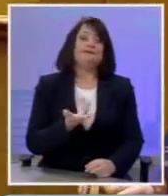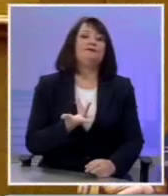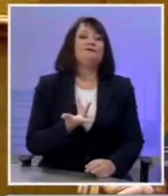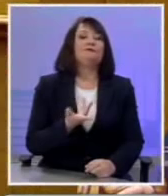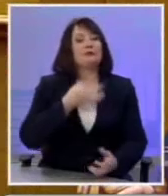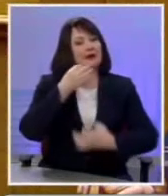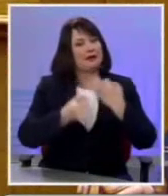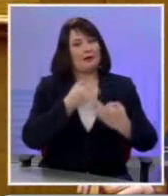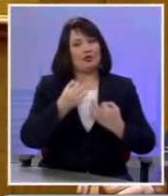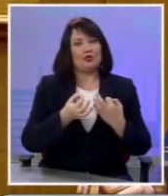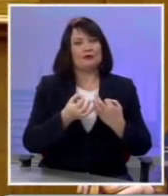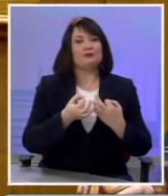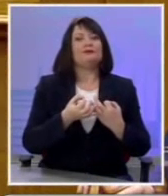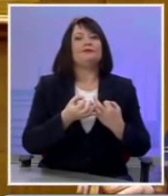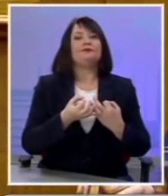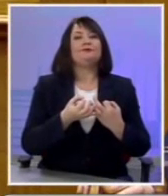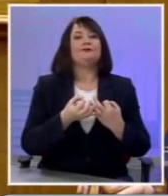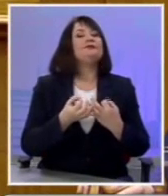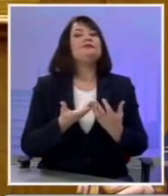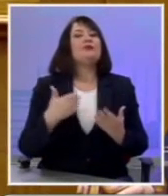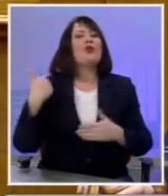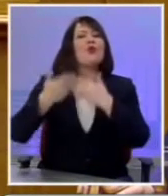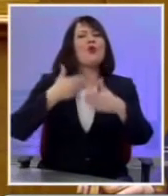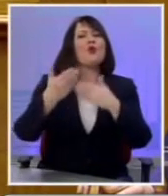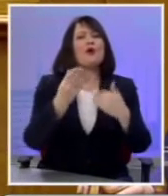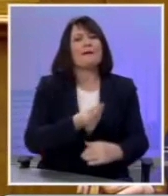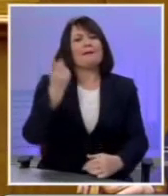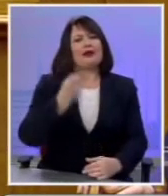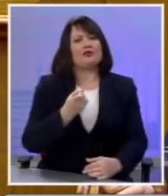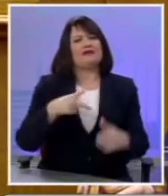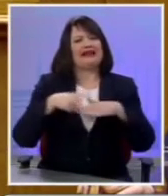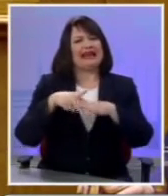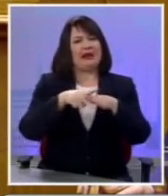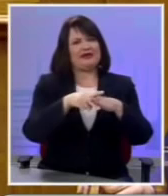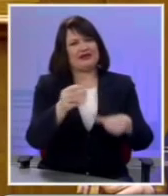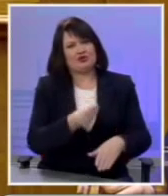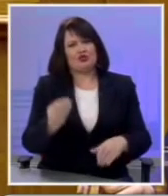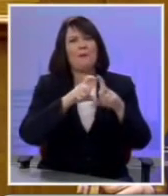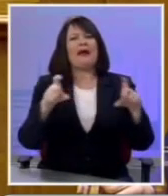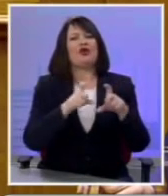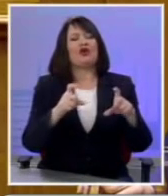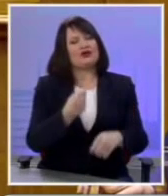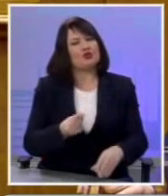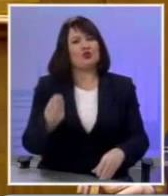και να τονίσω ότι διαχρονικά η πλειοψηφία των ελληνικών τραπεζών, των μετοχών των ελληνικών